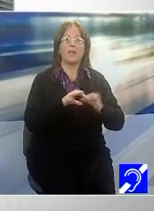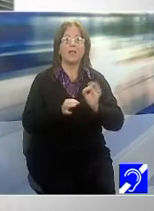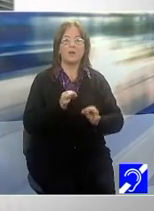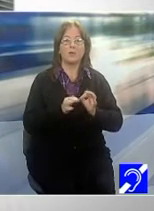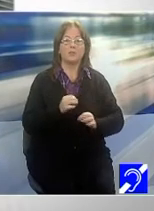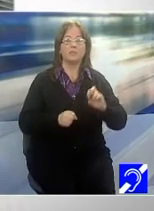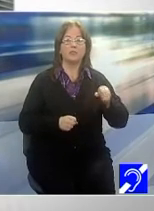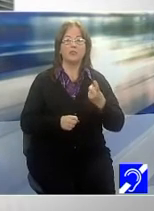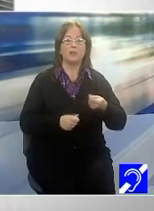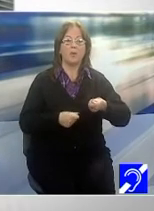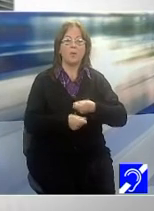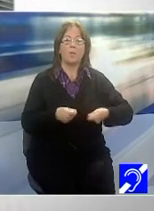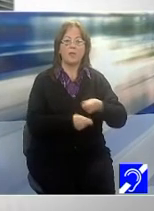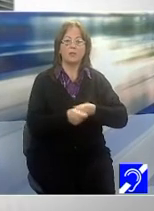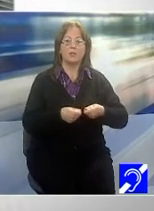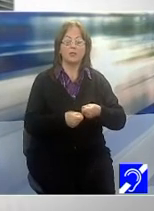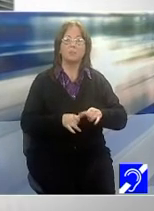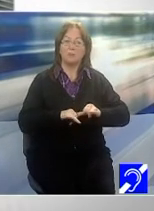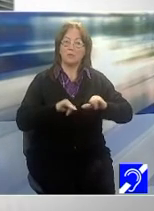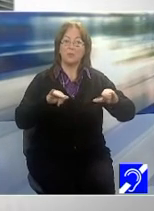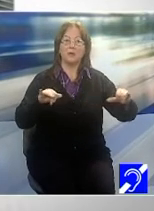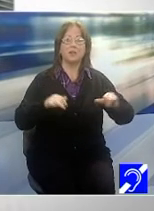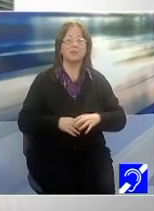comerciale erau înfloritoare.